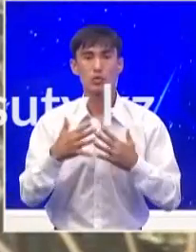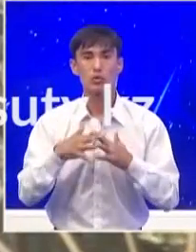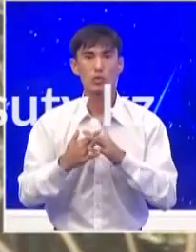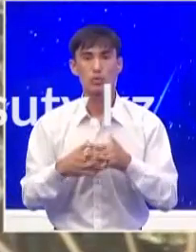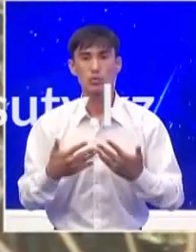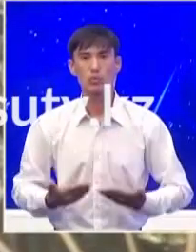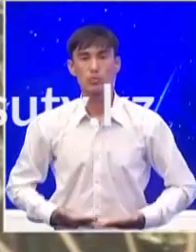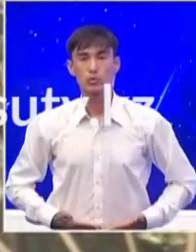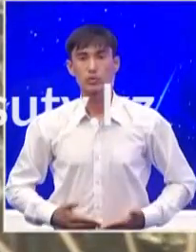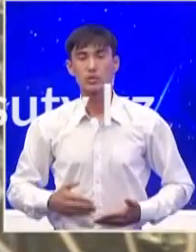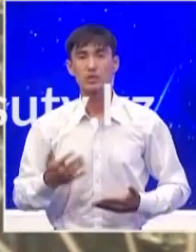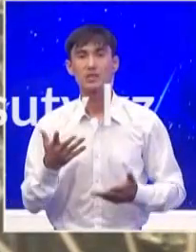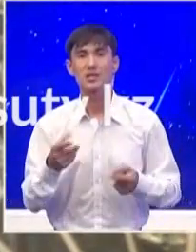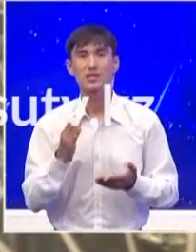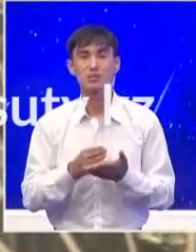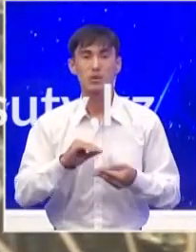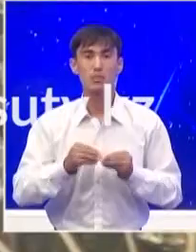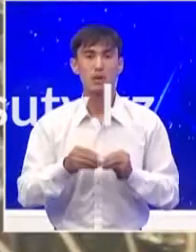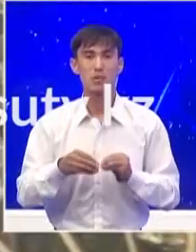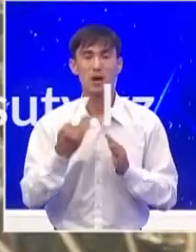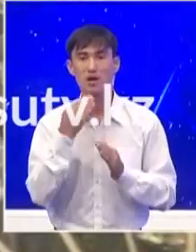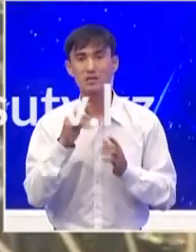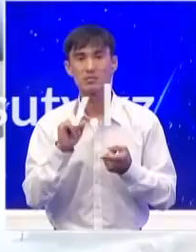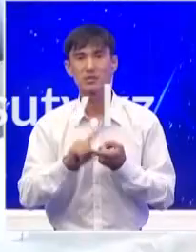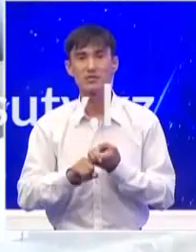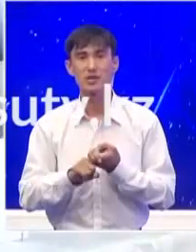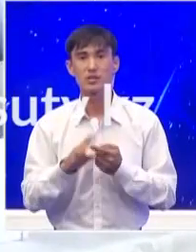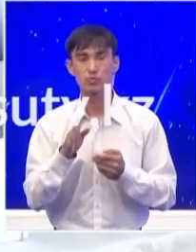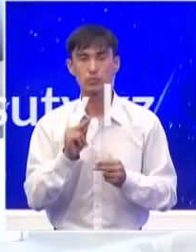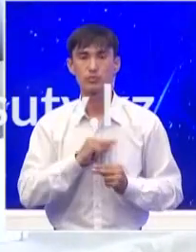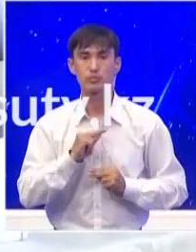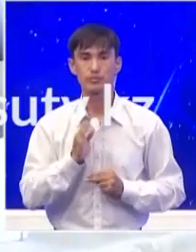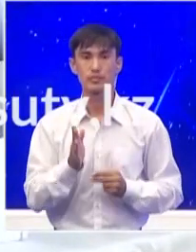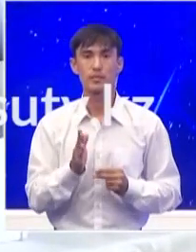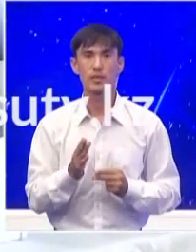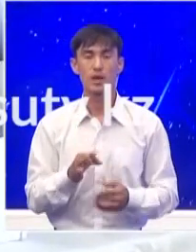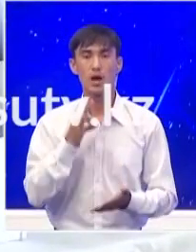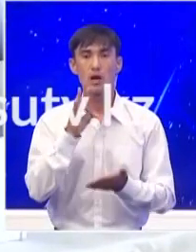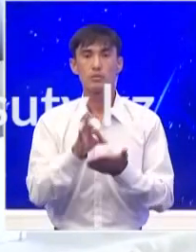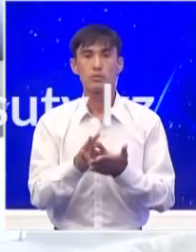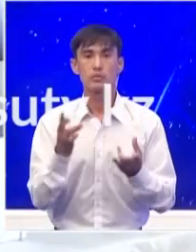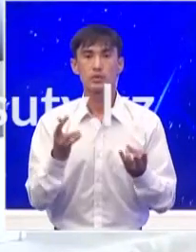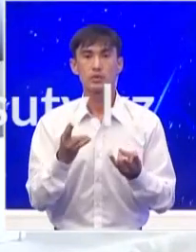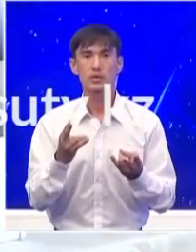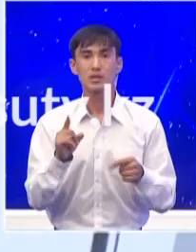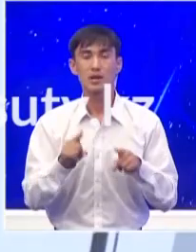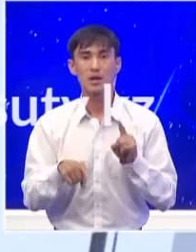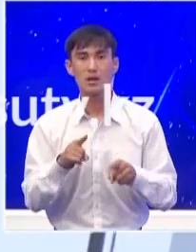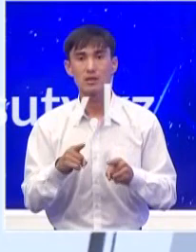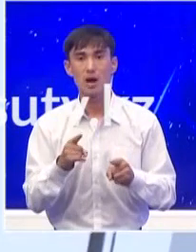существуют проблемы с качеством связи нам будем также отрабатывать стоит отметить нередко работе операторов связи